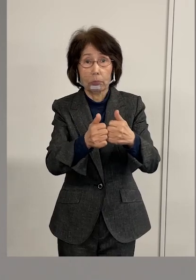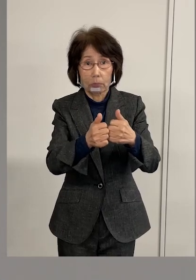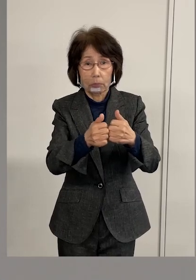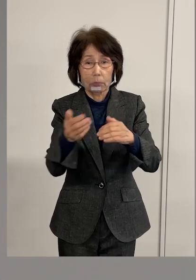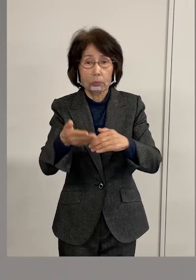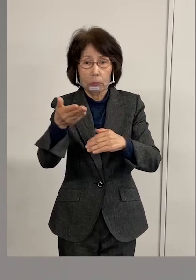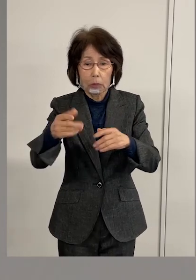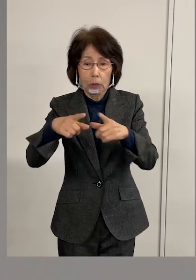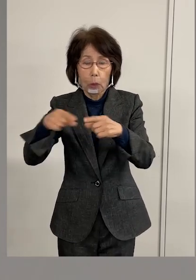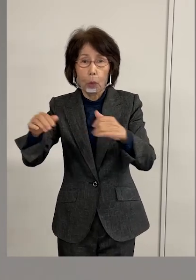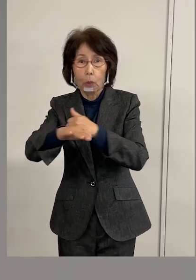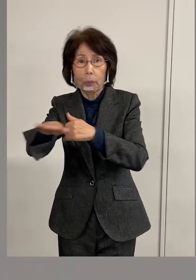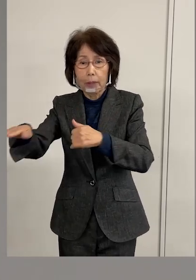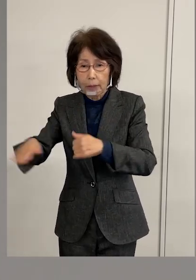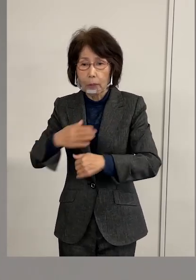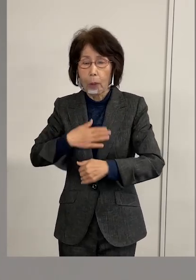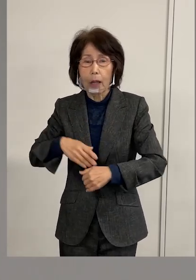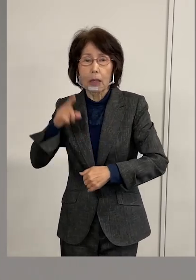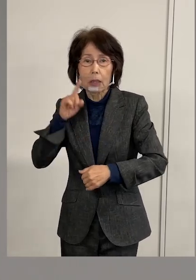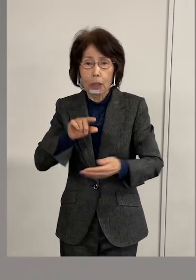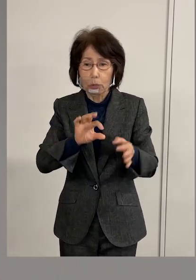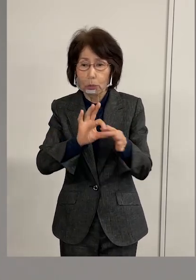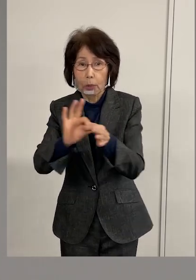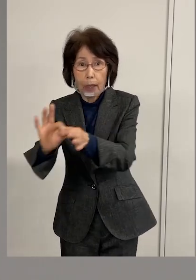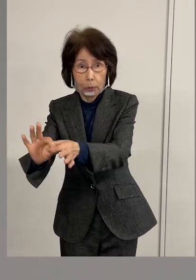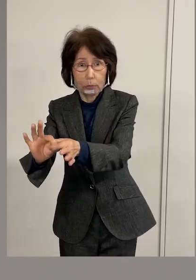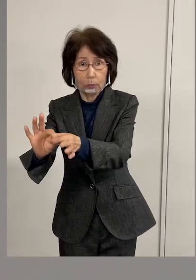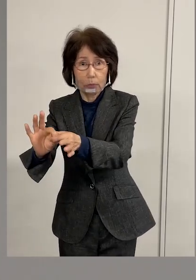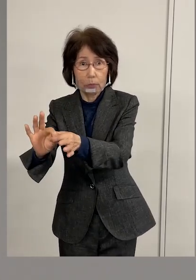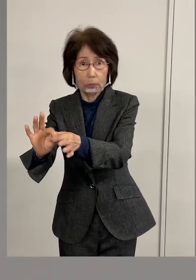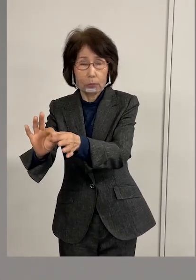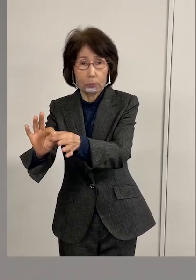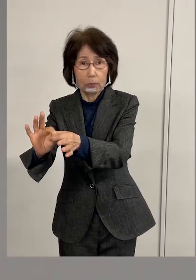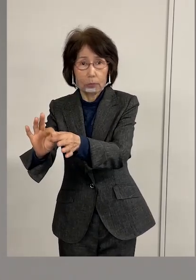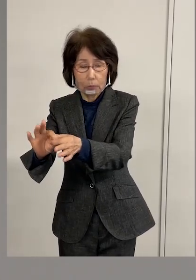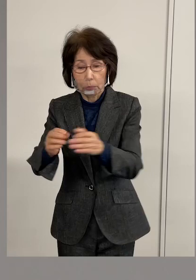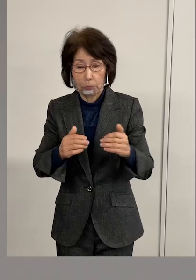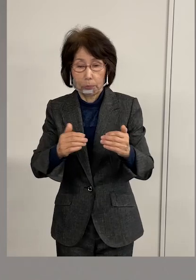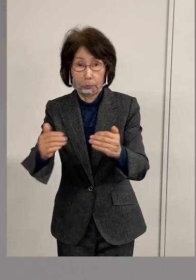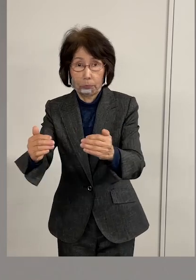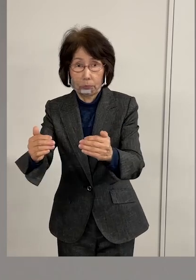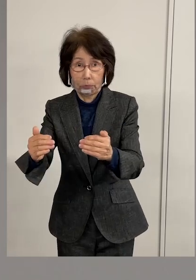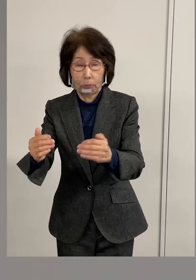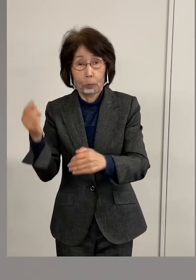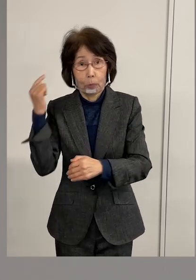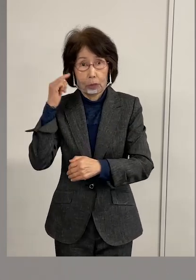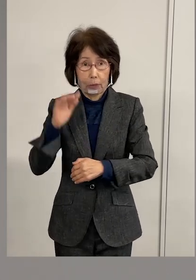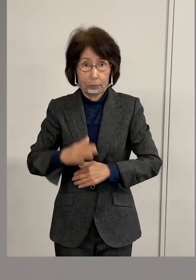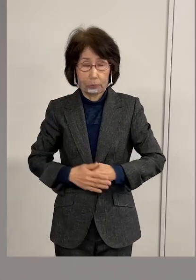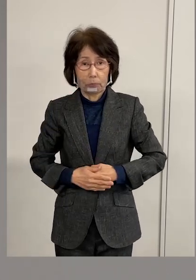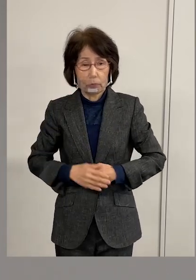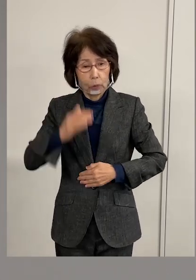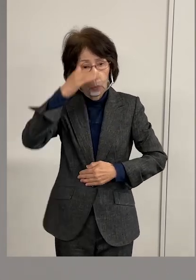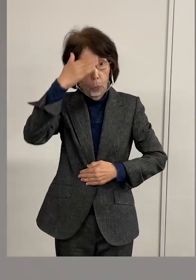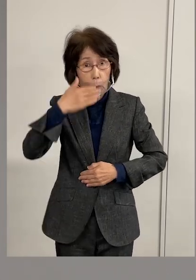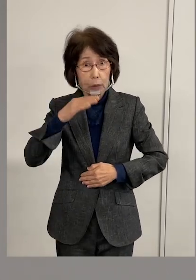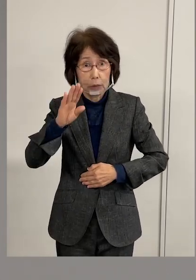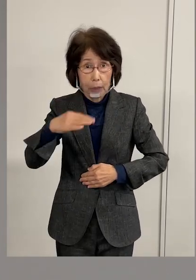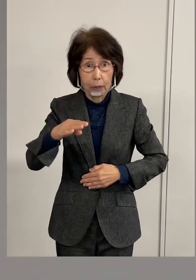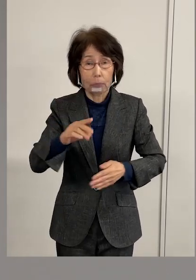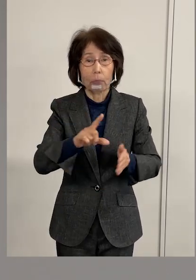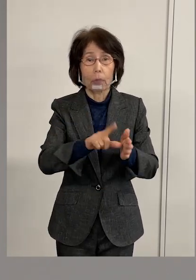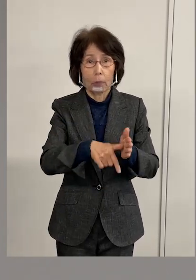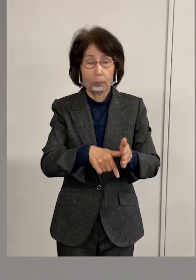国民の方に、分かりやすく伝えるということが、進められているということを聞いております。高知県でも、昨